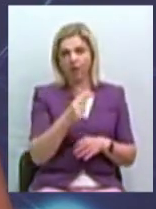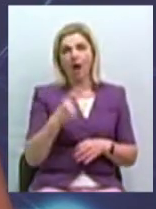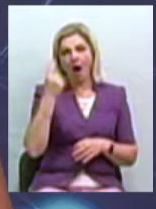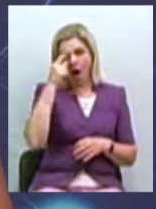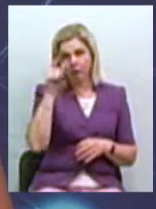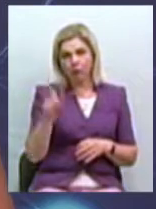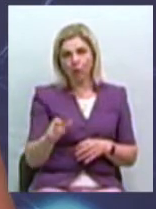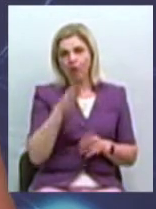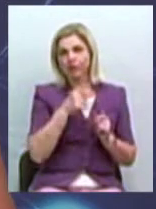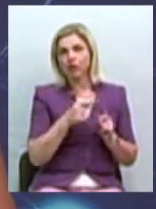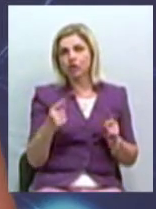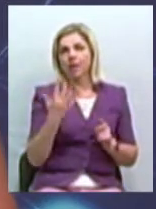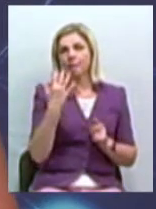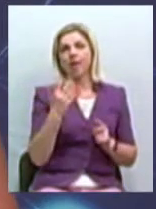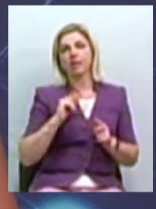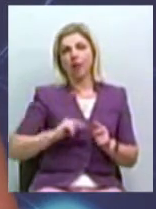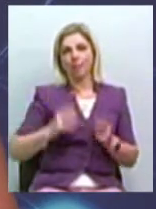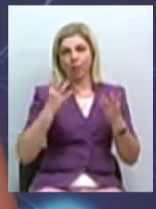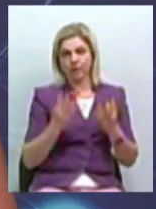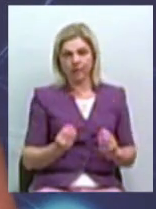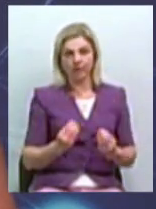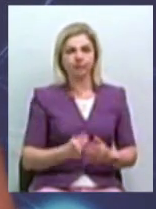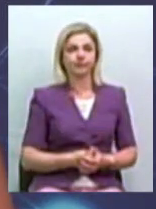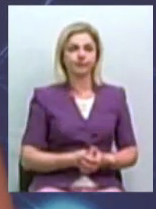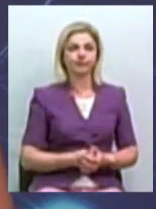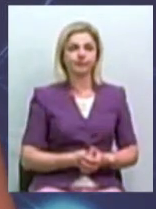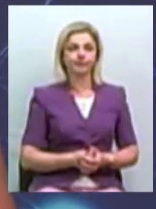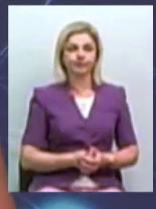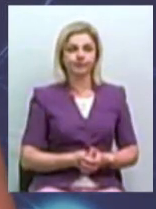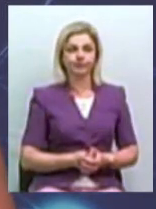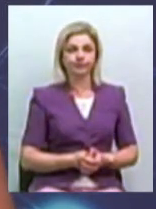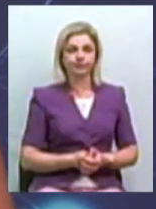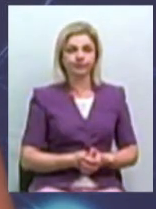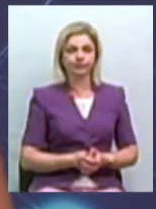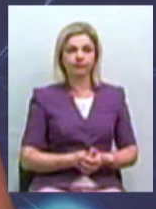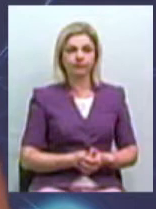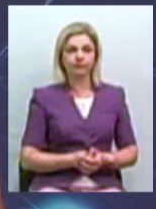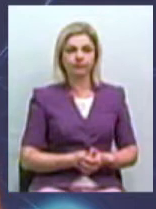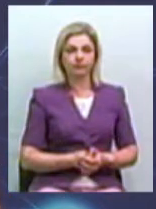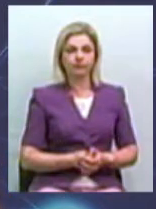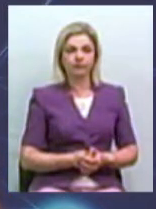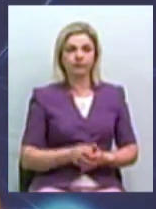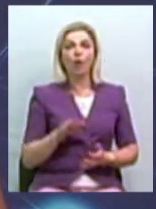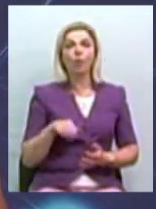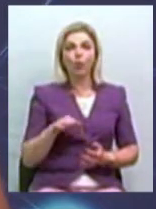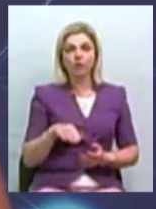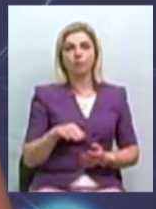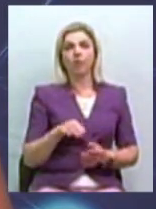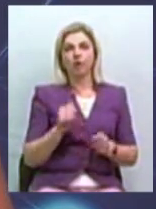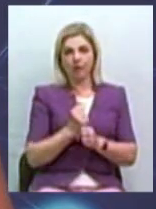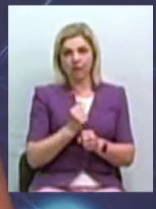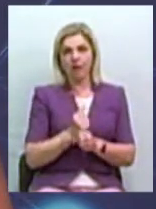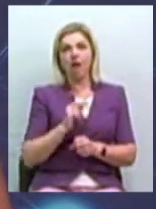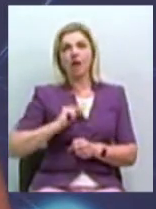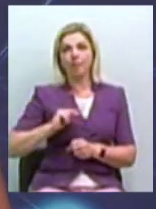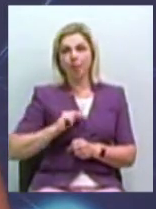5 робочих днів після отримання даної інформації. І потім ми організовуємо роботу